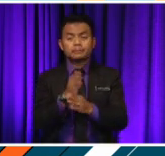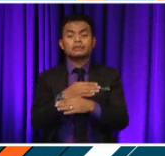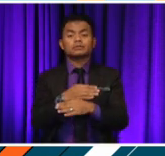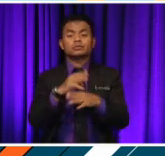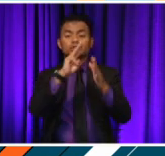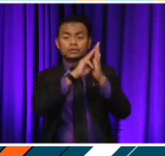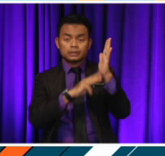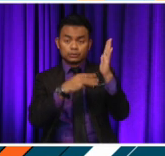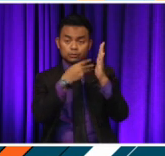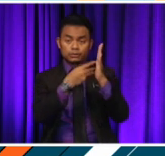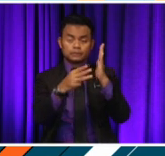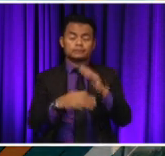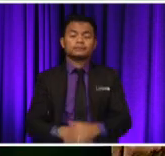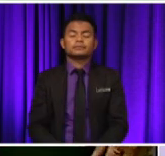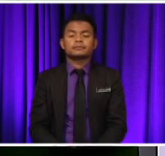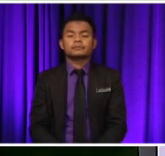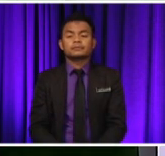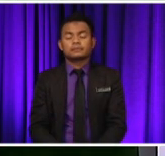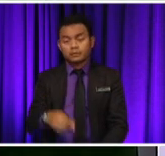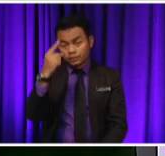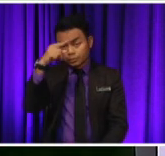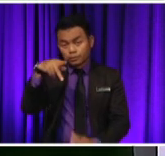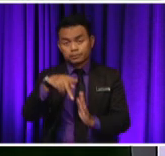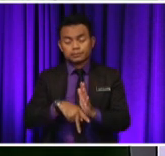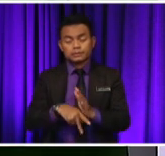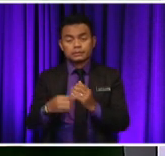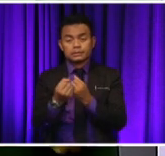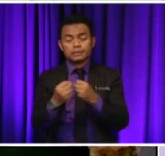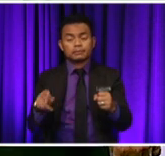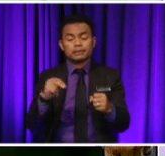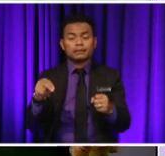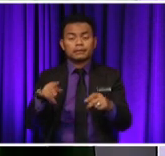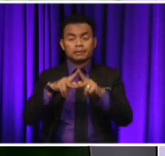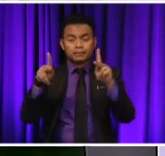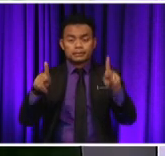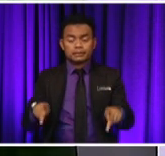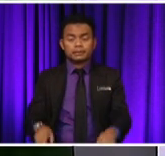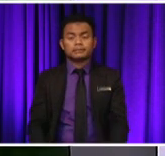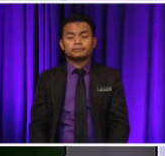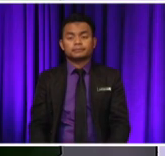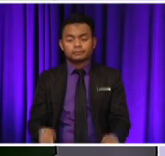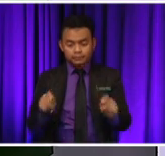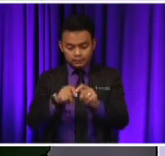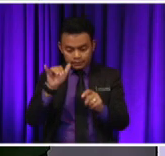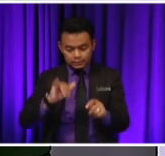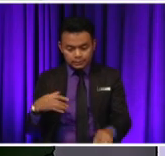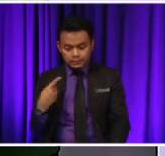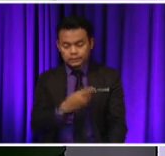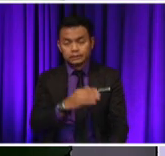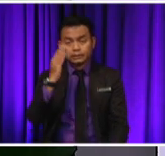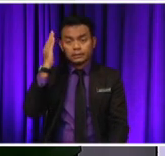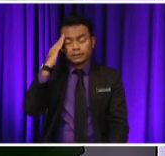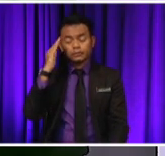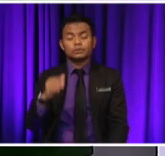tugasnya supaya memulai ingat untuk persiapan pemeriksaan Oke bagaimana yang kita tahu tajuk kita pada hari ini adalah fungsi